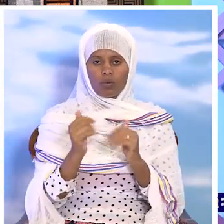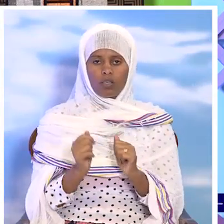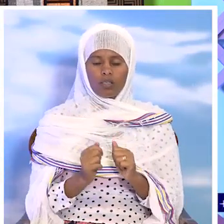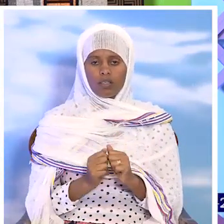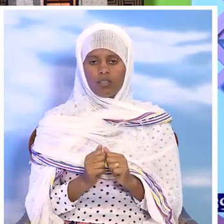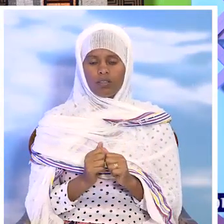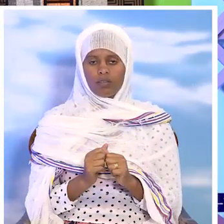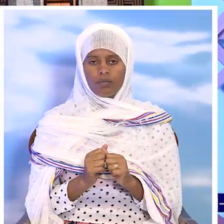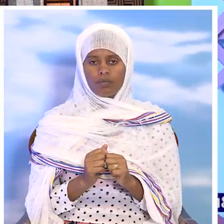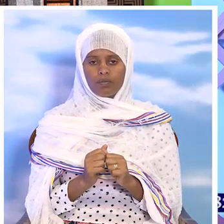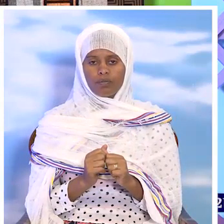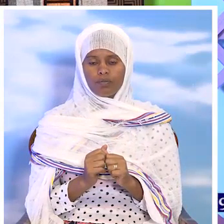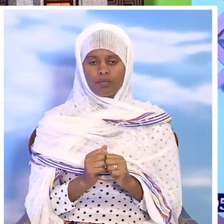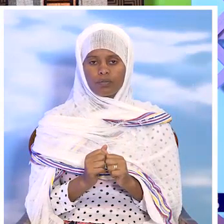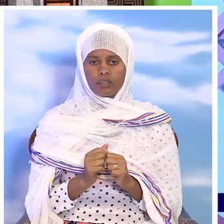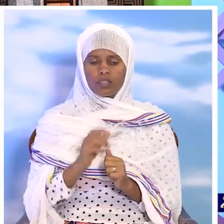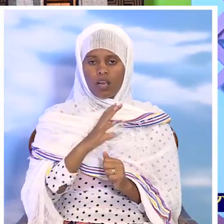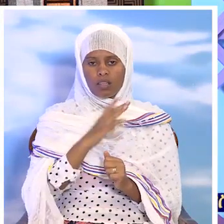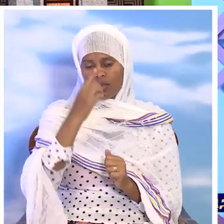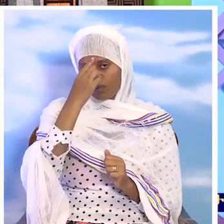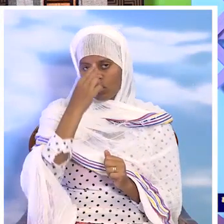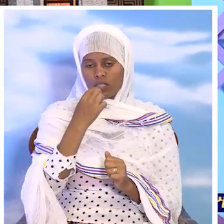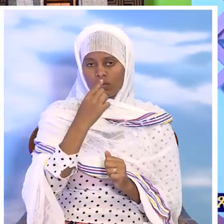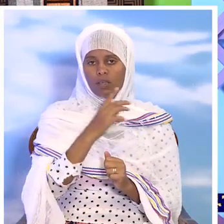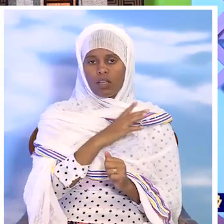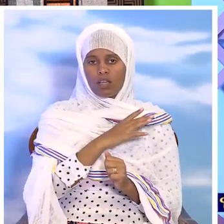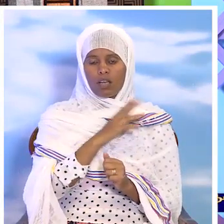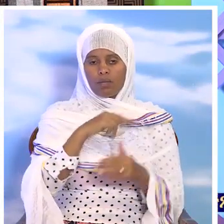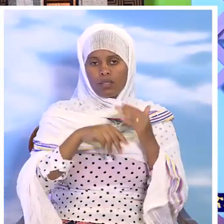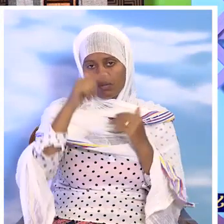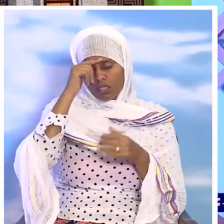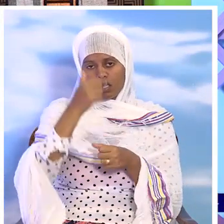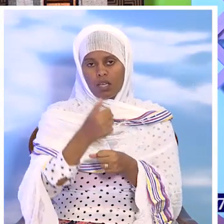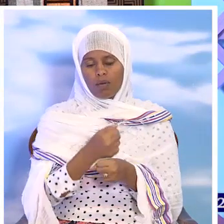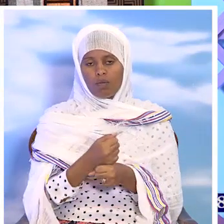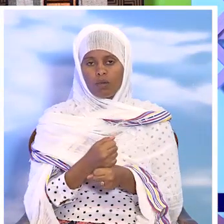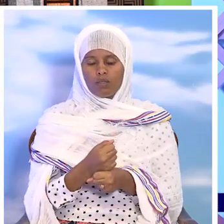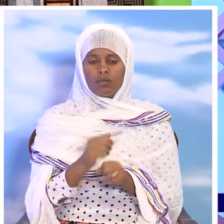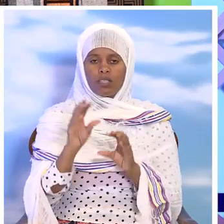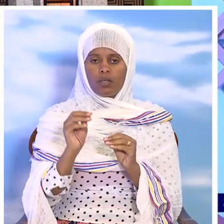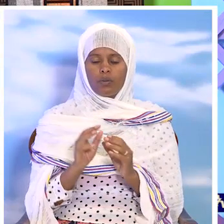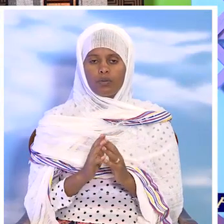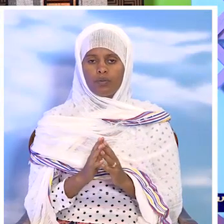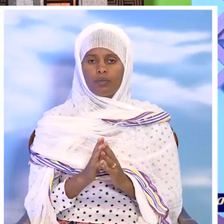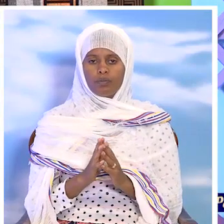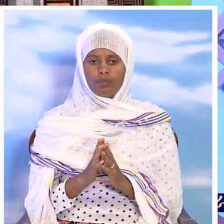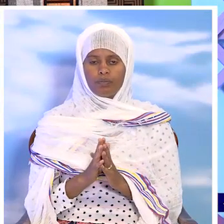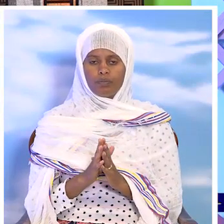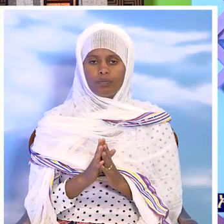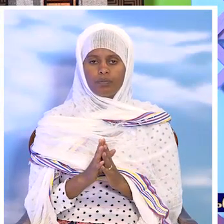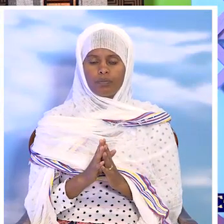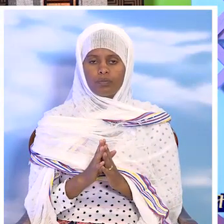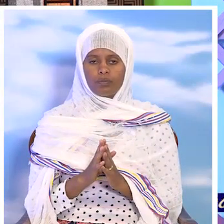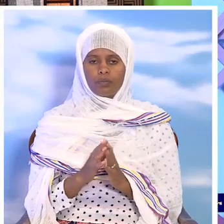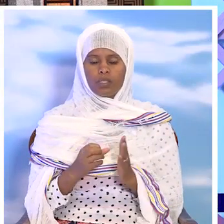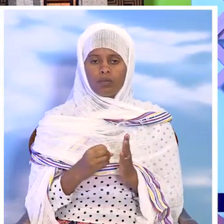ክንስየፍ እንታይ ደኣ እታ ናና መስዋዕትነት ክንወዛ ዝግበአና ኣብ እምነትናን ኣብ ሃይማኖትናን ምፅናዕ ማለት እዩ። ምክንያቱ እቶም